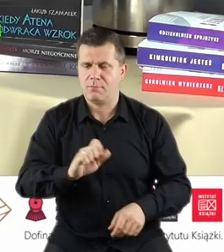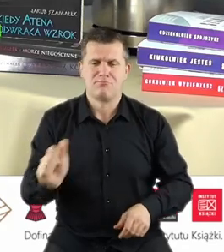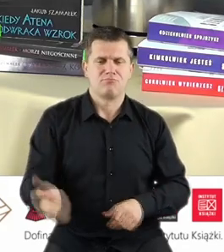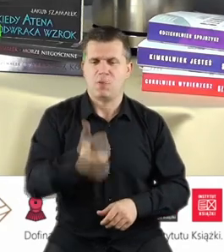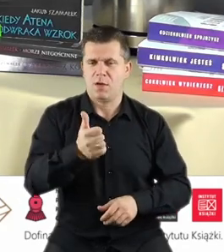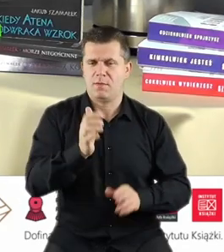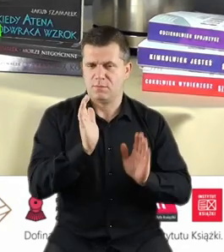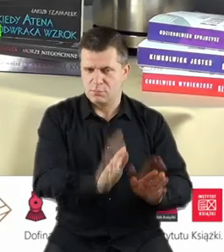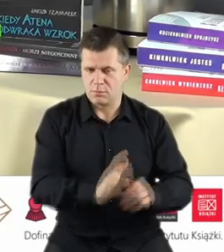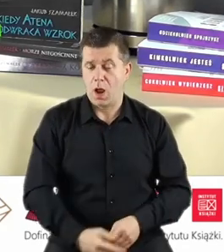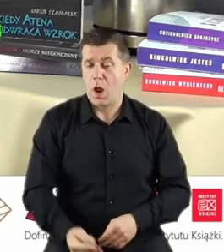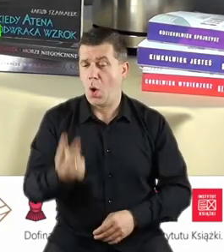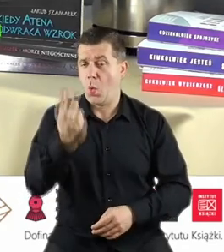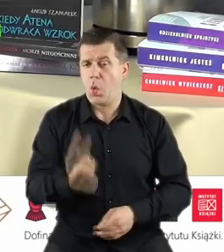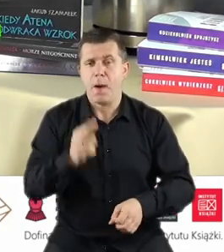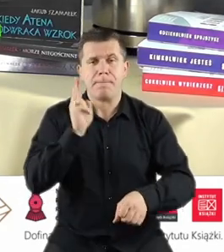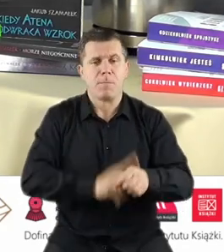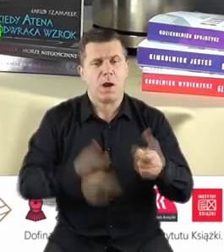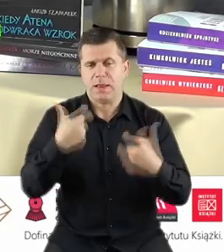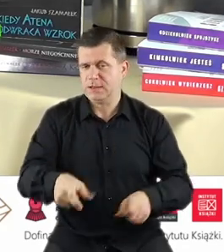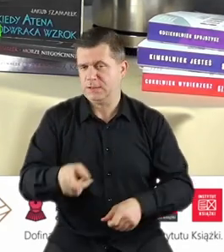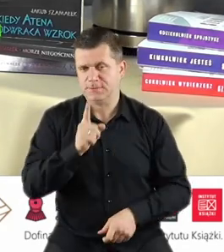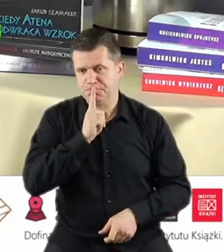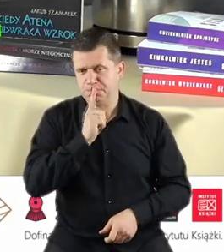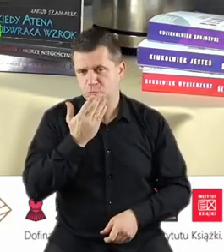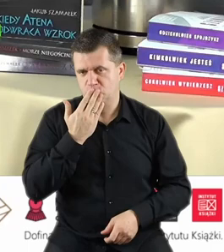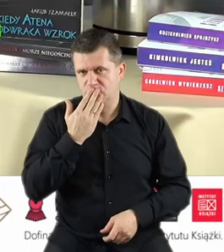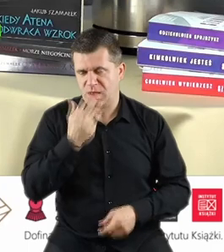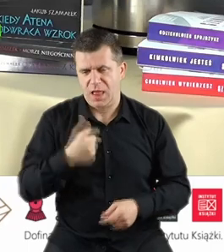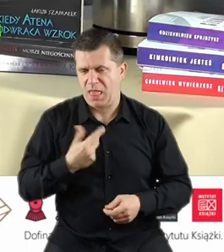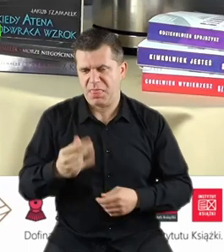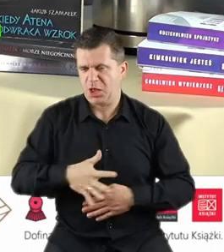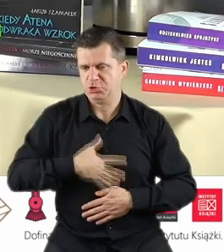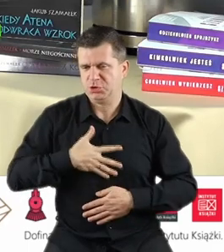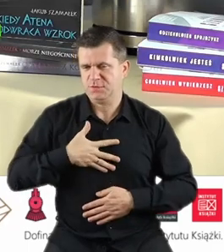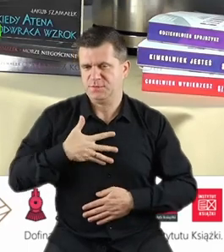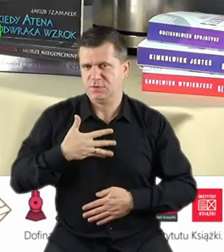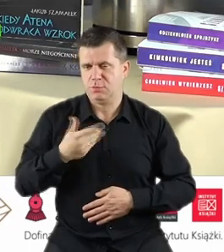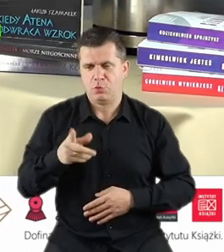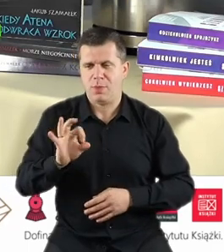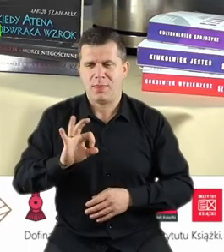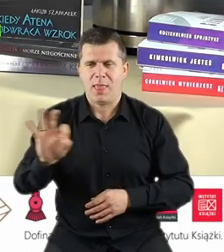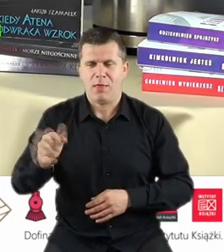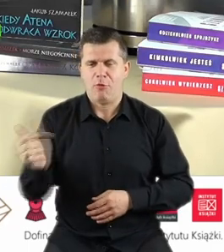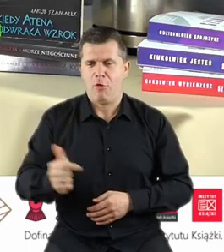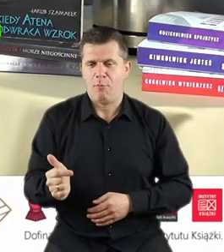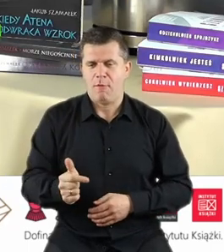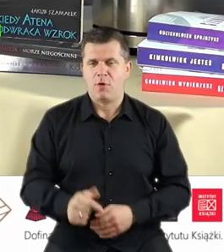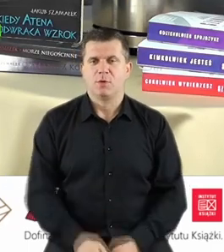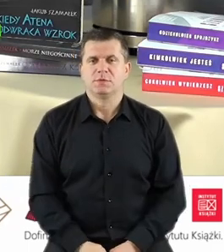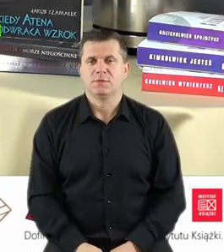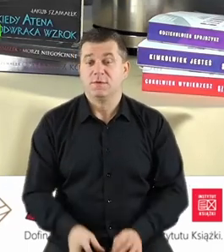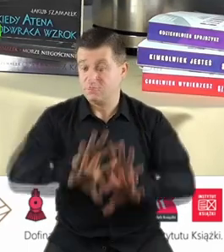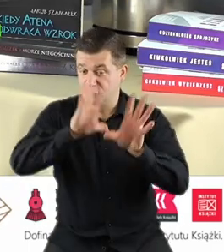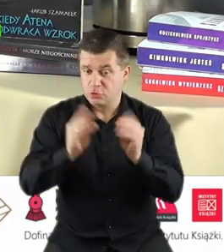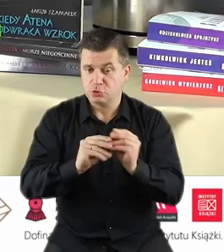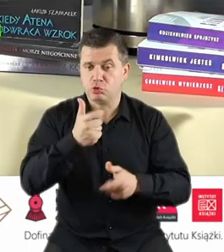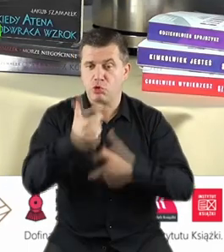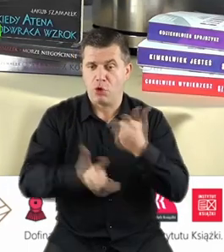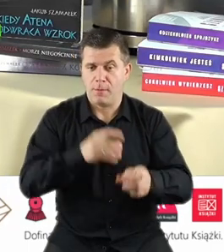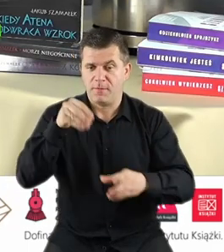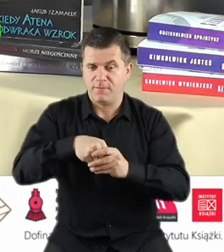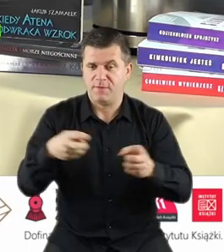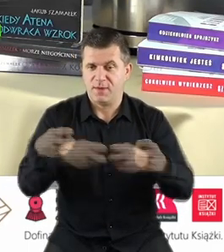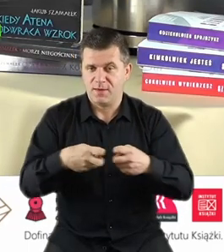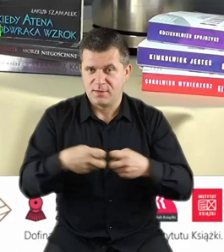Natomiast druga rzecz, o której policja nie mówi i się nie dziwię, bo to już wykracza poza ich obowiązki, to jest to, że wszystko, co robimy w sieci,